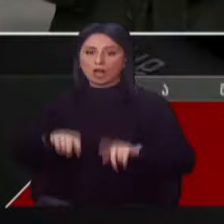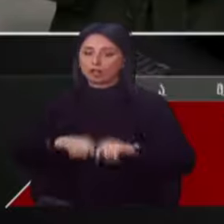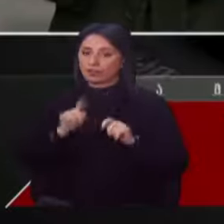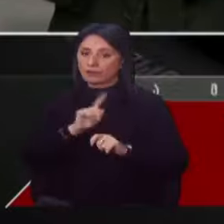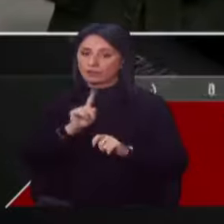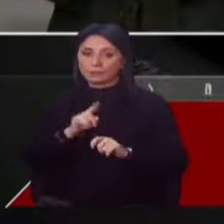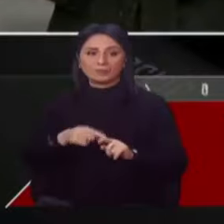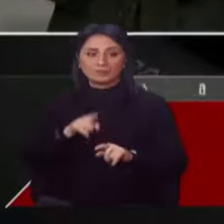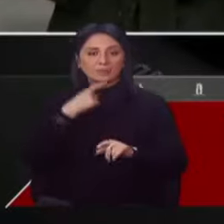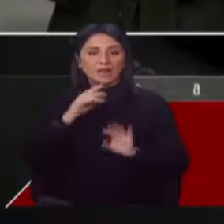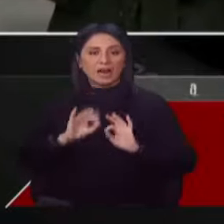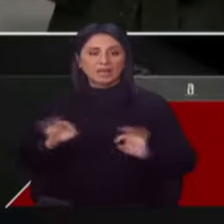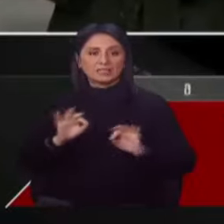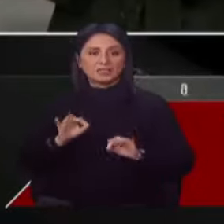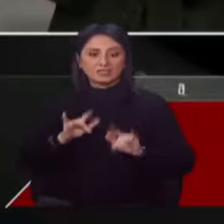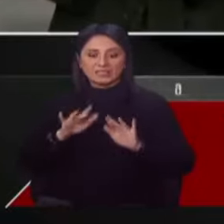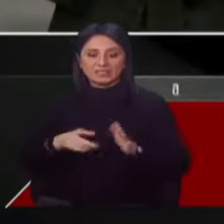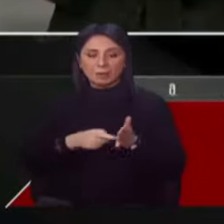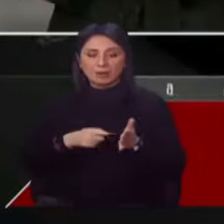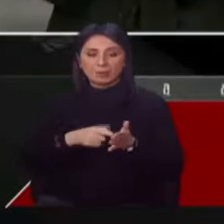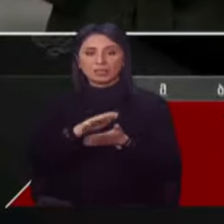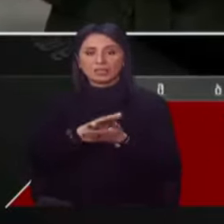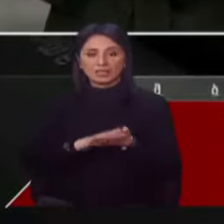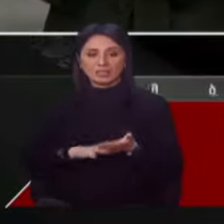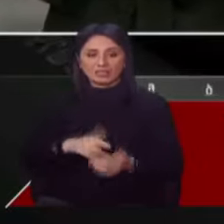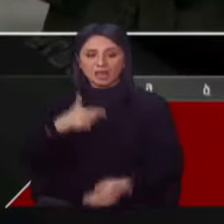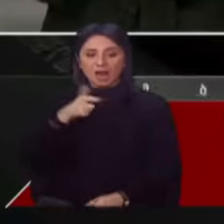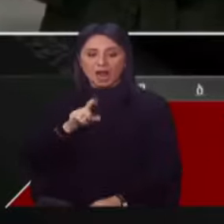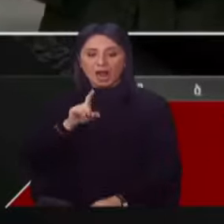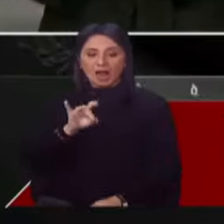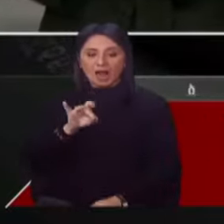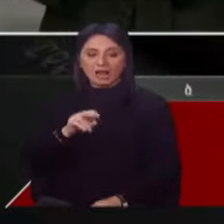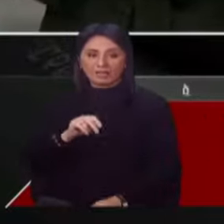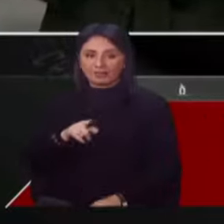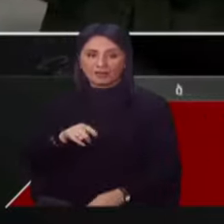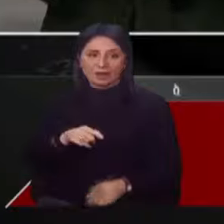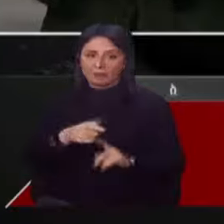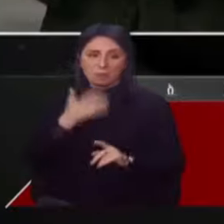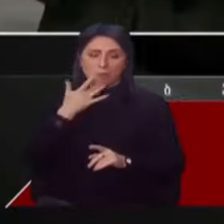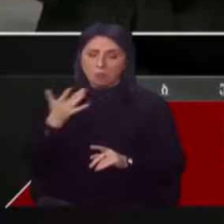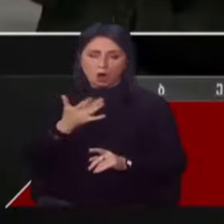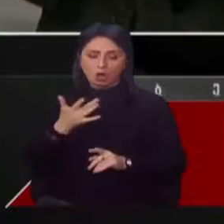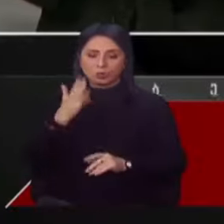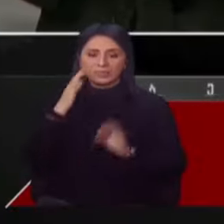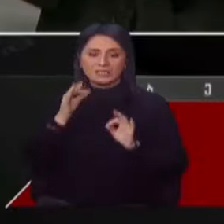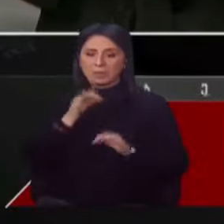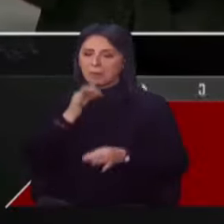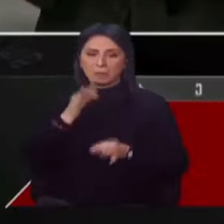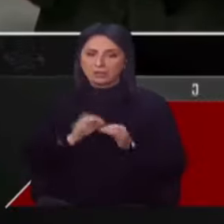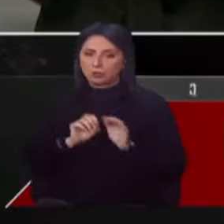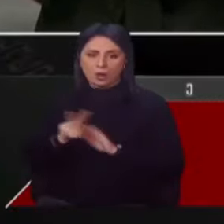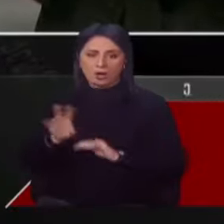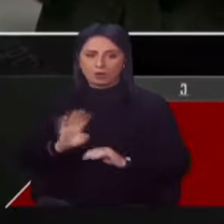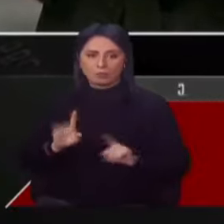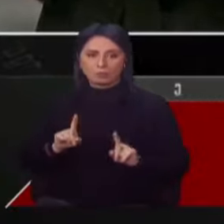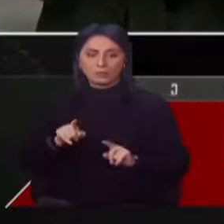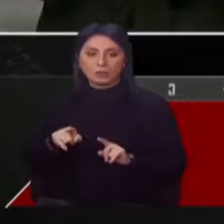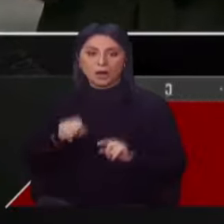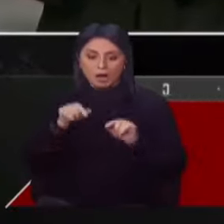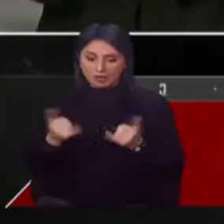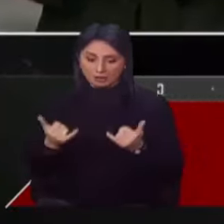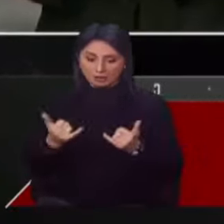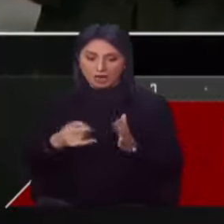მისი განცხადებით საქმეზე გამოძიება გრძელდება. გიორგი გახარია არ გაურბის არც პოლიტიკურ და არც სამართლებრივ პასუხისმგებლობას. ის